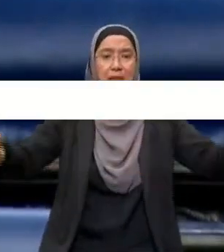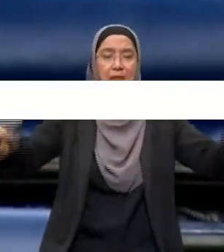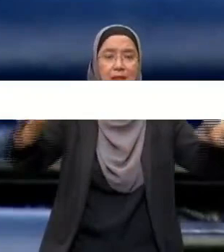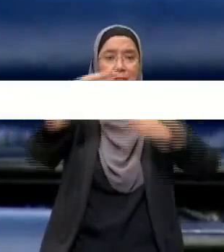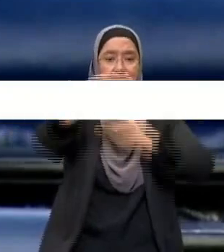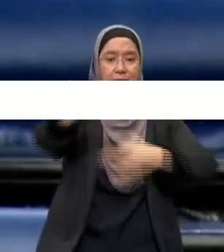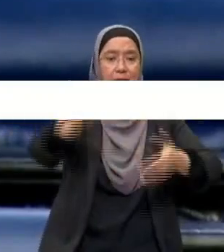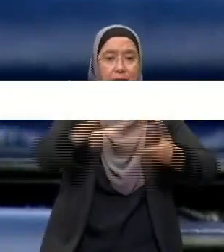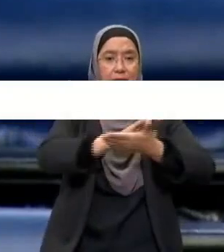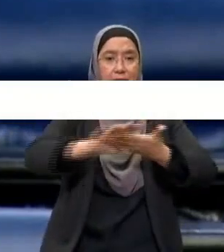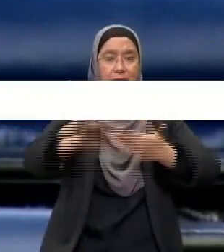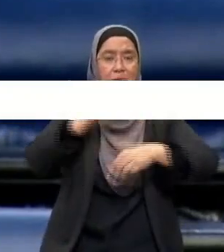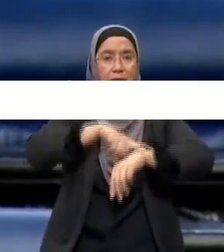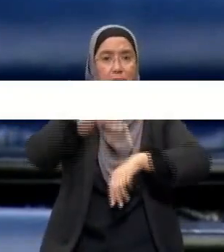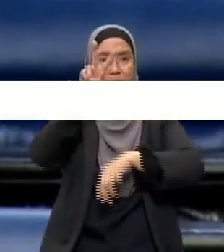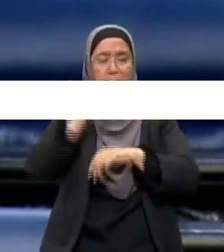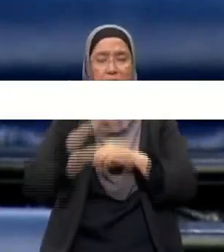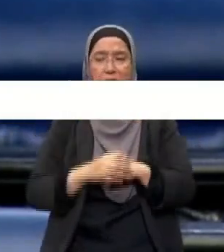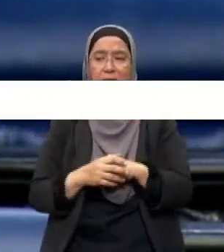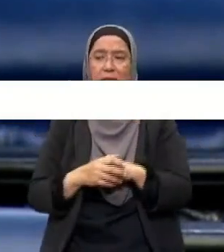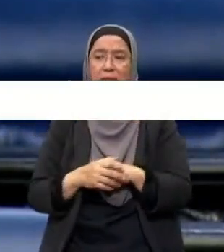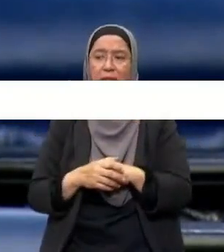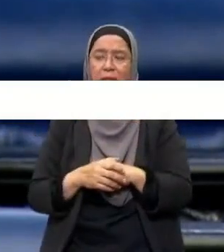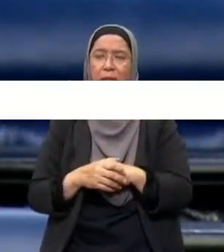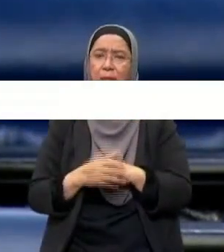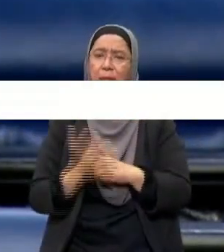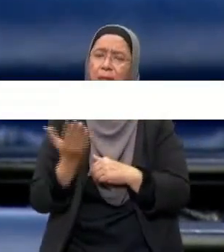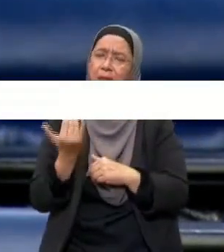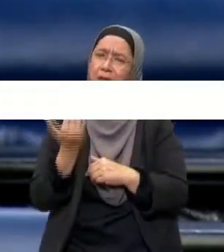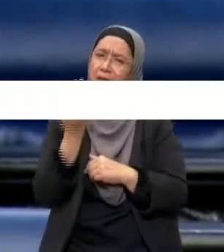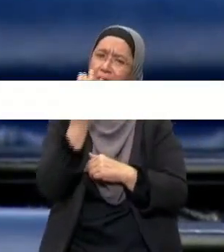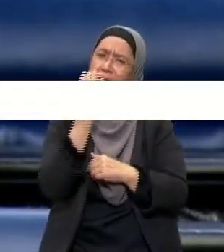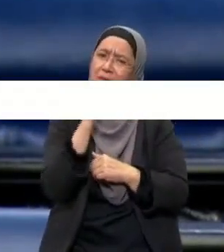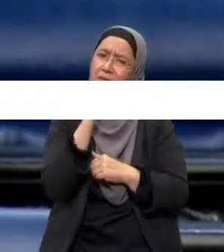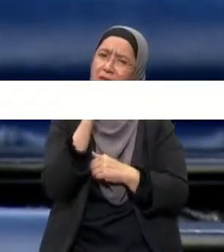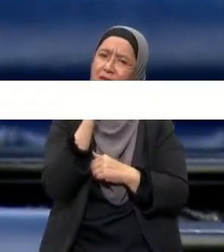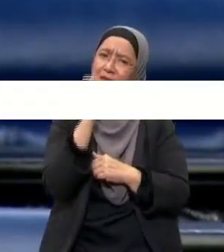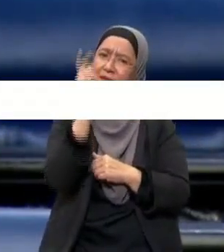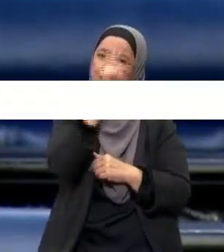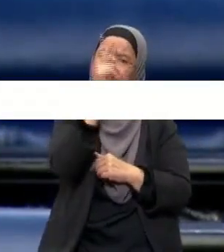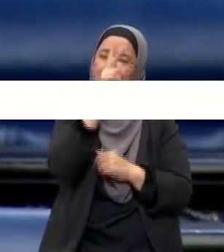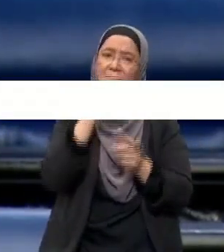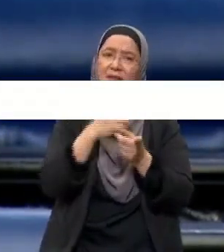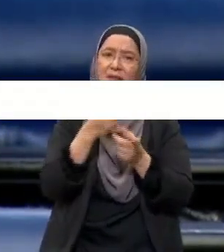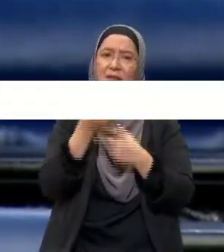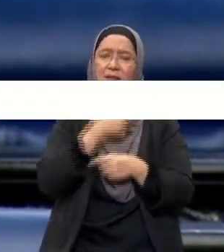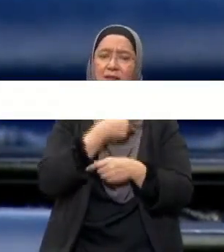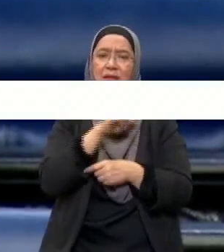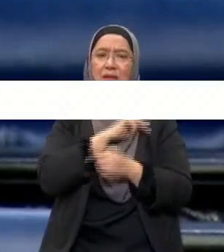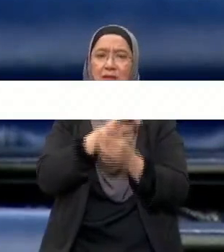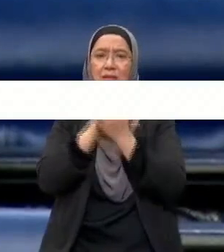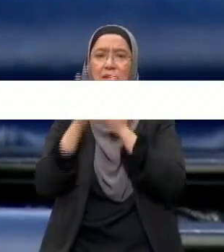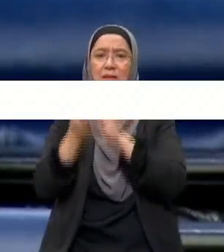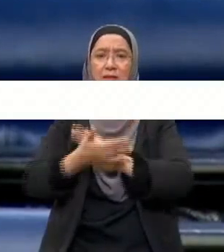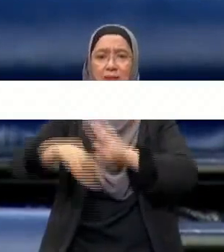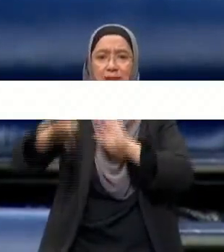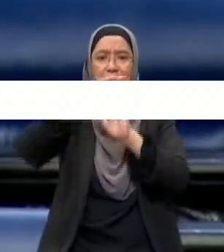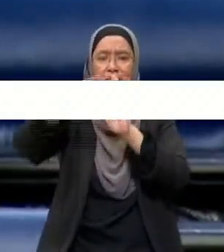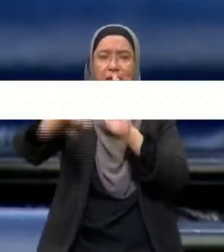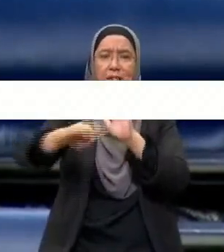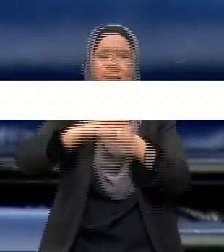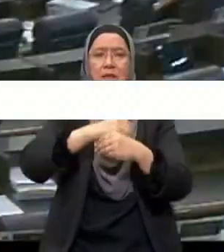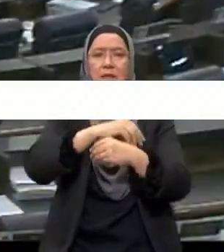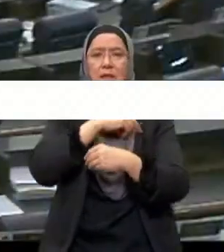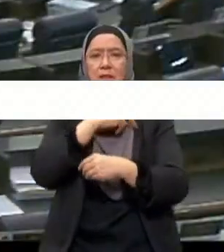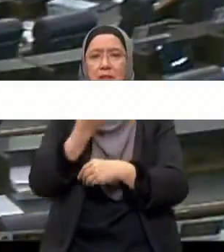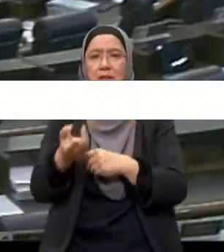sewena-wena ya mengubah waktu daftar masuk dan keluar hotel yang ditetapkan pada jam 4 petang dan daftar keluar pada jam 11